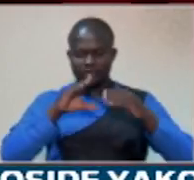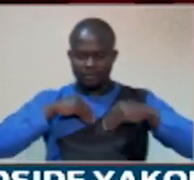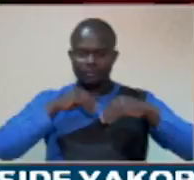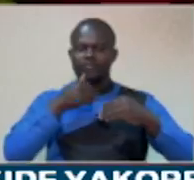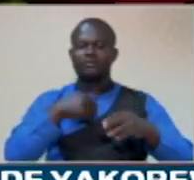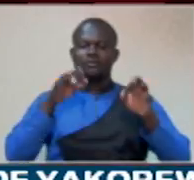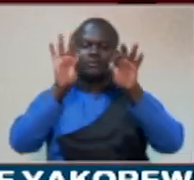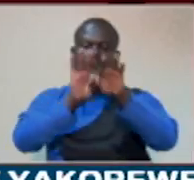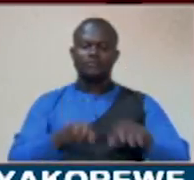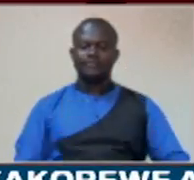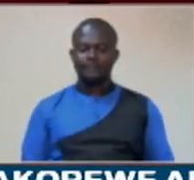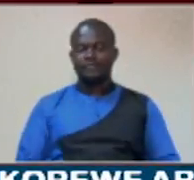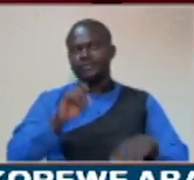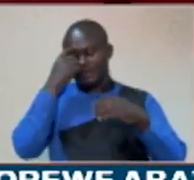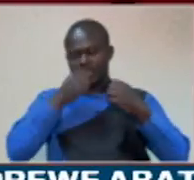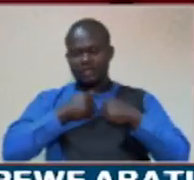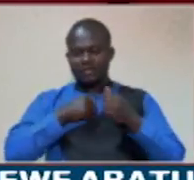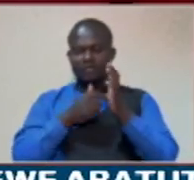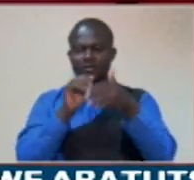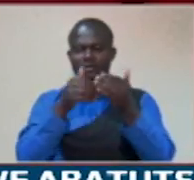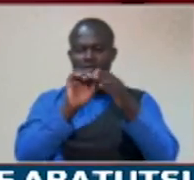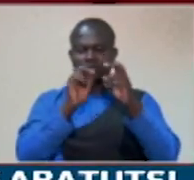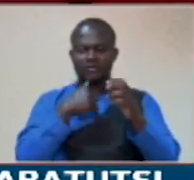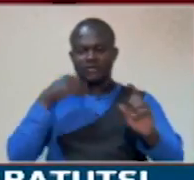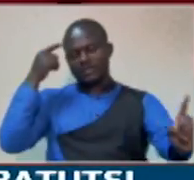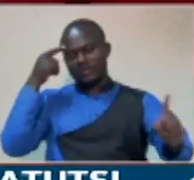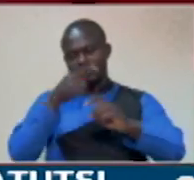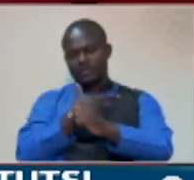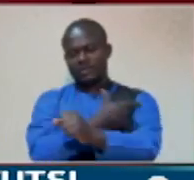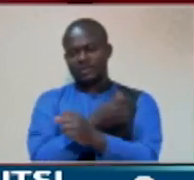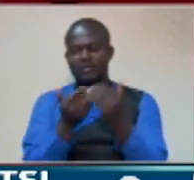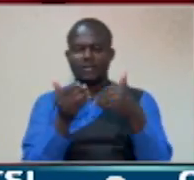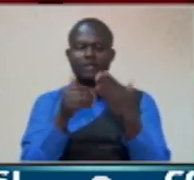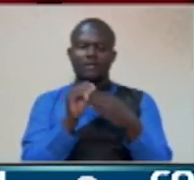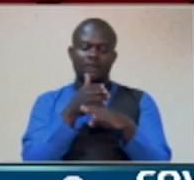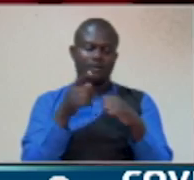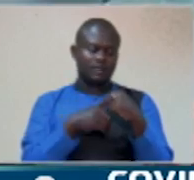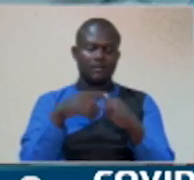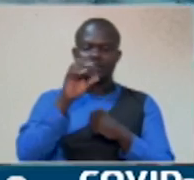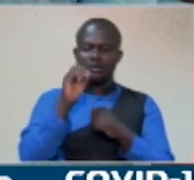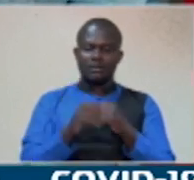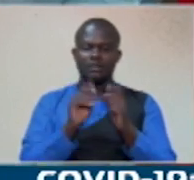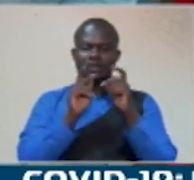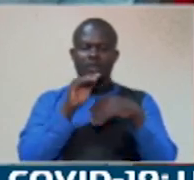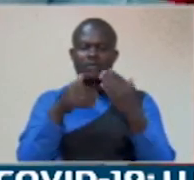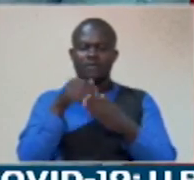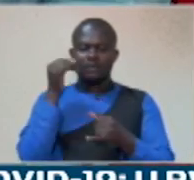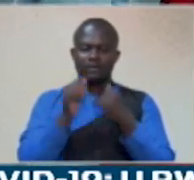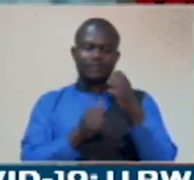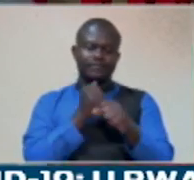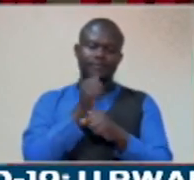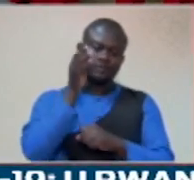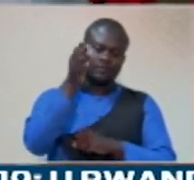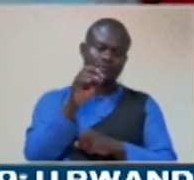akamaro. Leta y'u Rwanda igaragaza ko ifite intego yo gukingira byibura 60% by'abaturage bose mu mpera z'umwaka